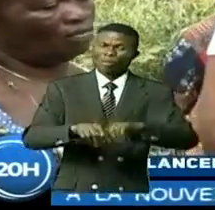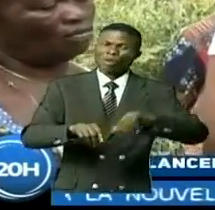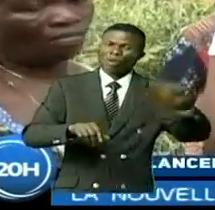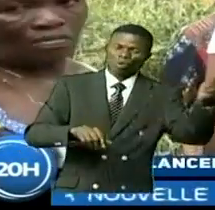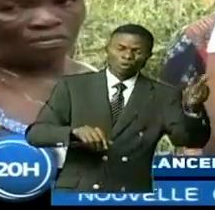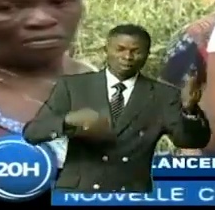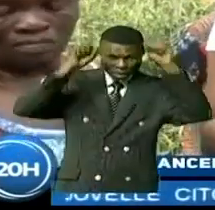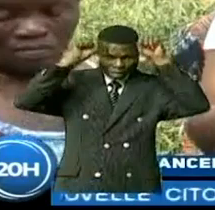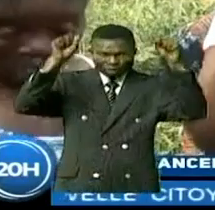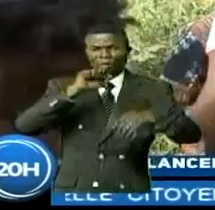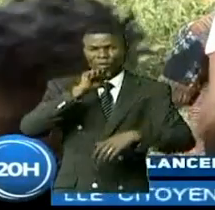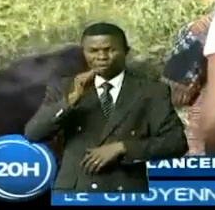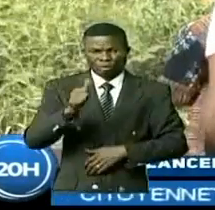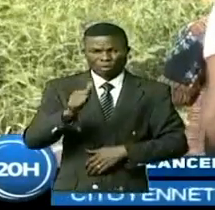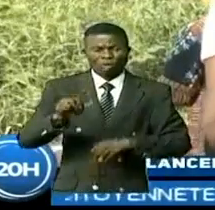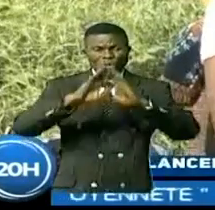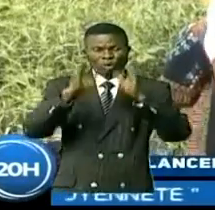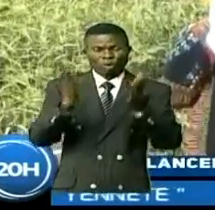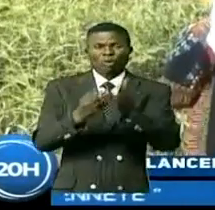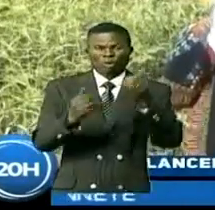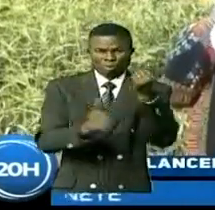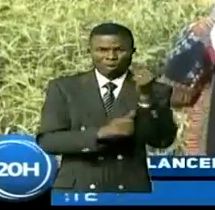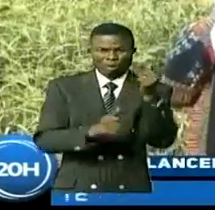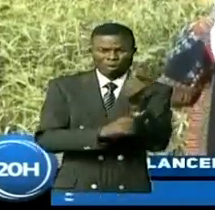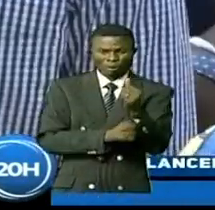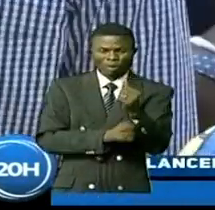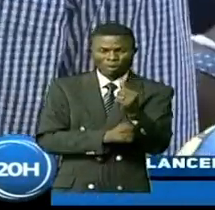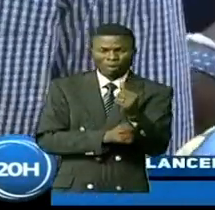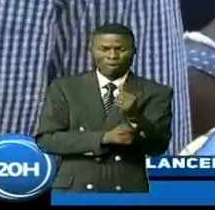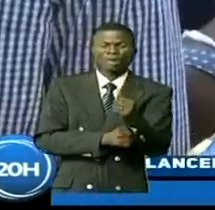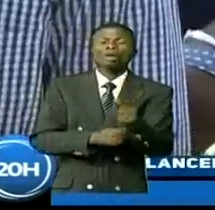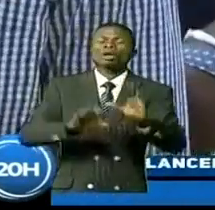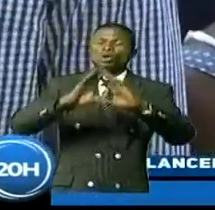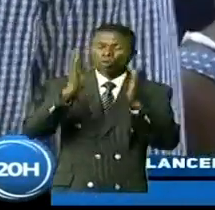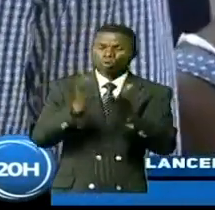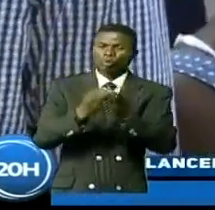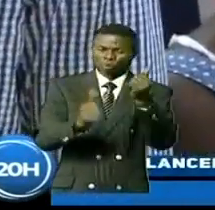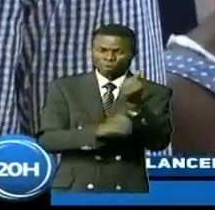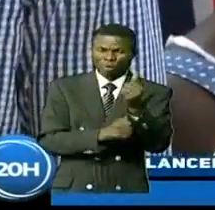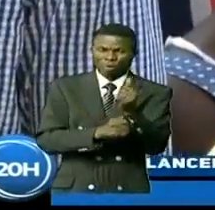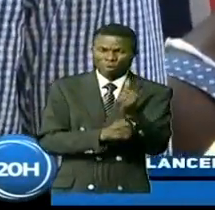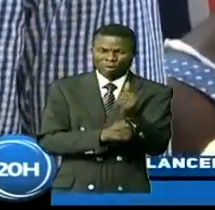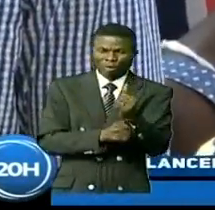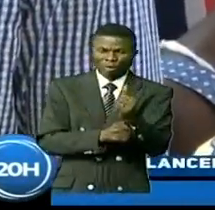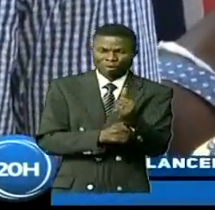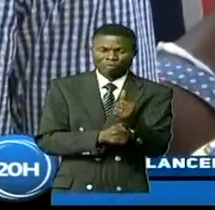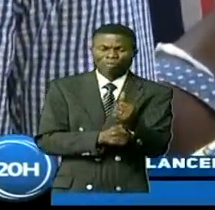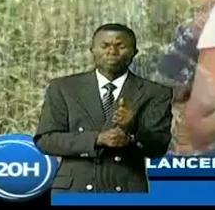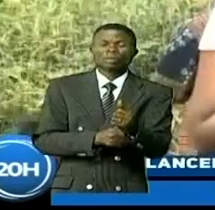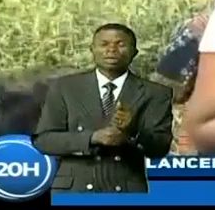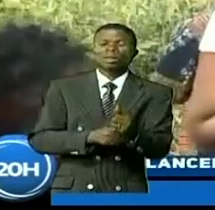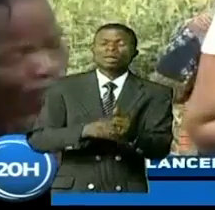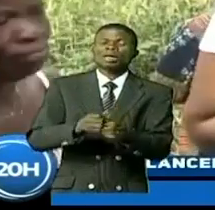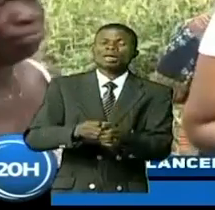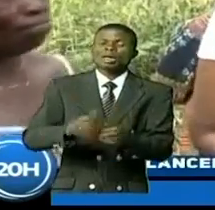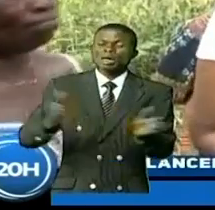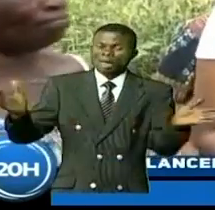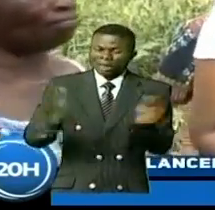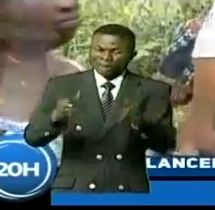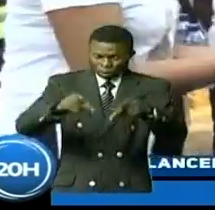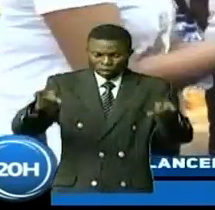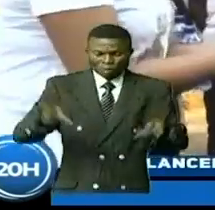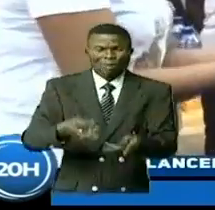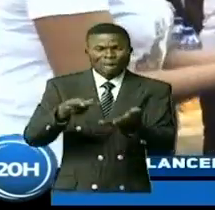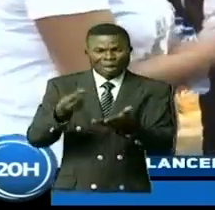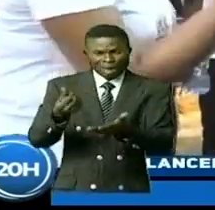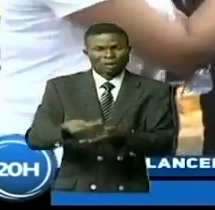d'État. Toutes les personnes qui sont touchées, toutes les personnes où on va prendre des maîtres dans leur maison seront récompensées.